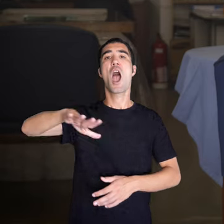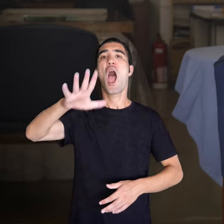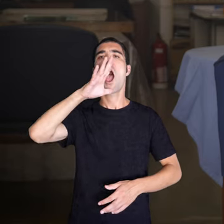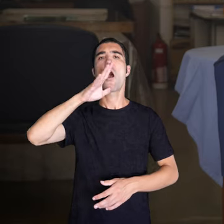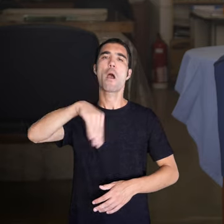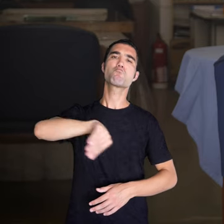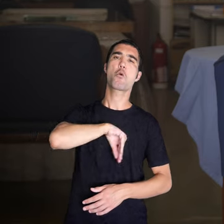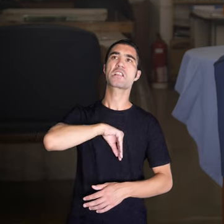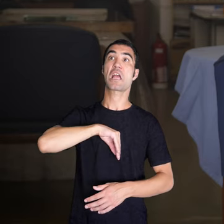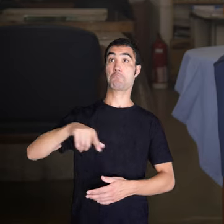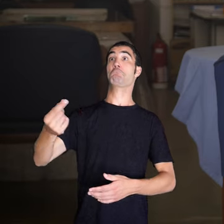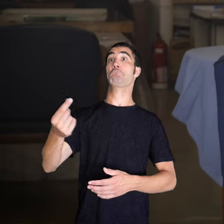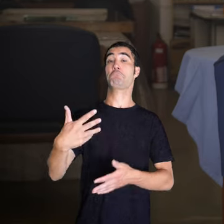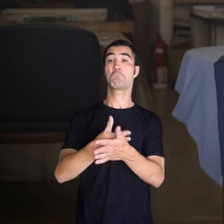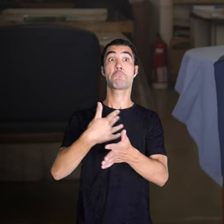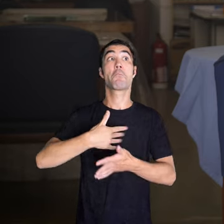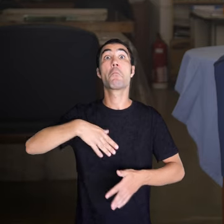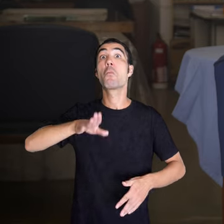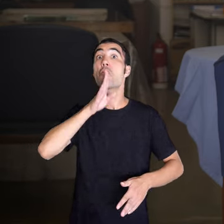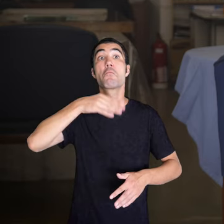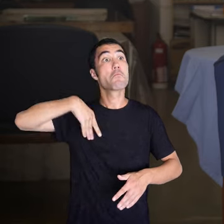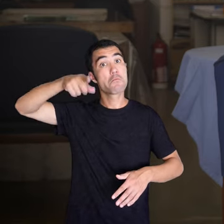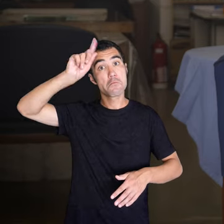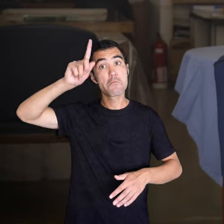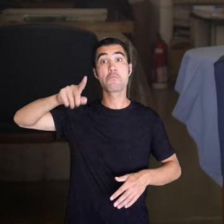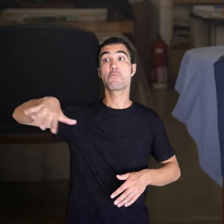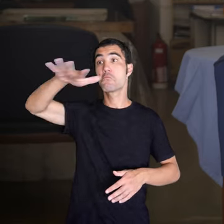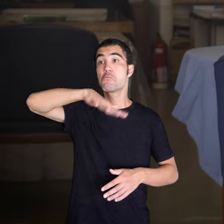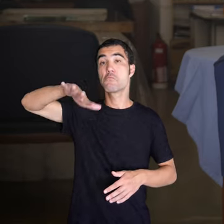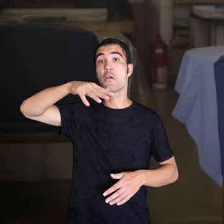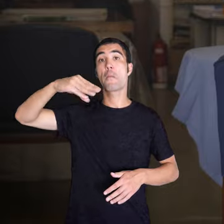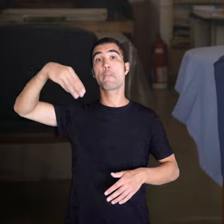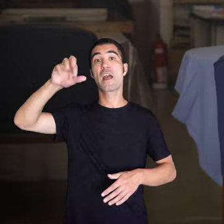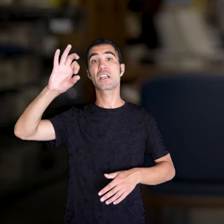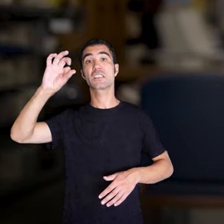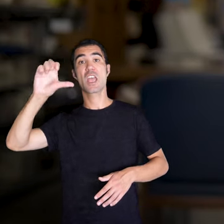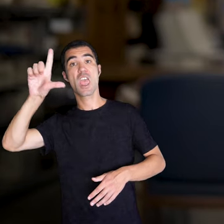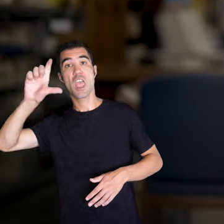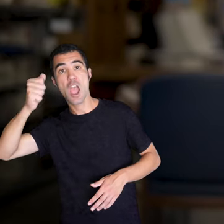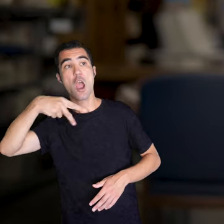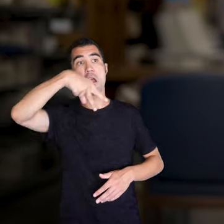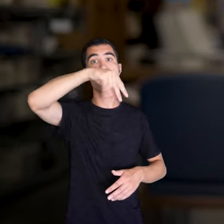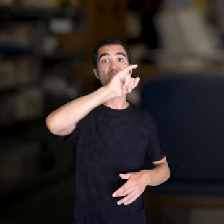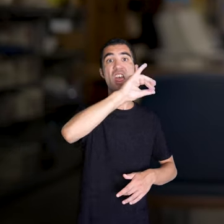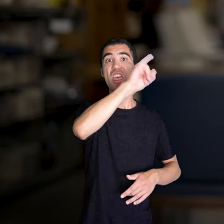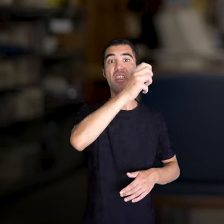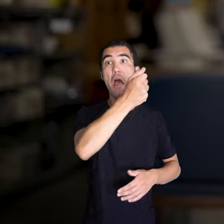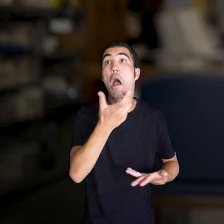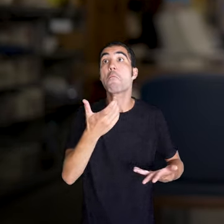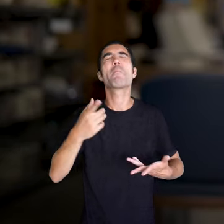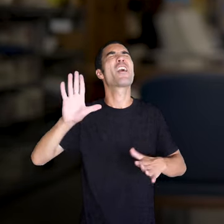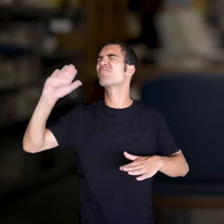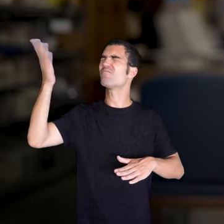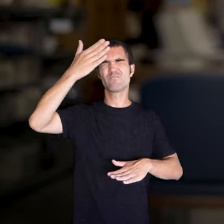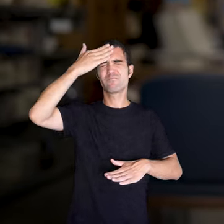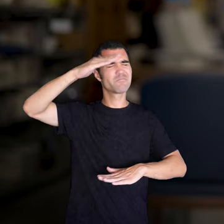a Ceuta, a Marsella, a Niça, molt poc, però és que Esport